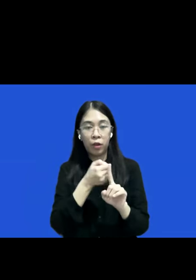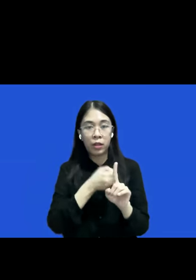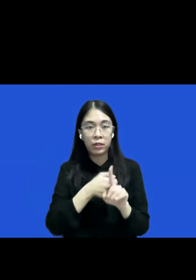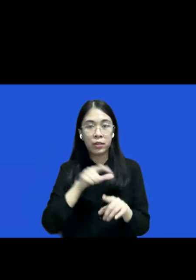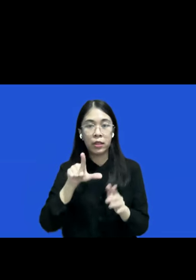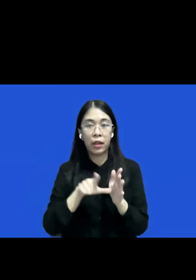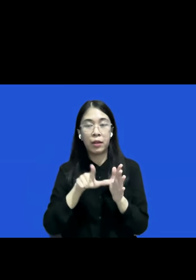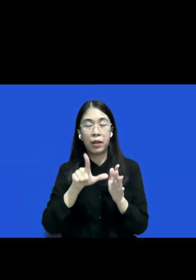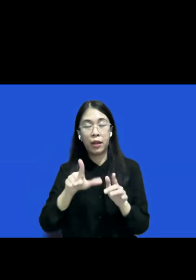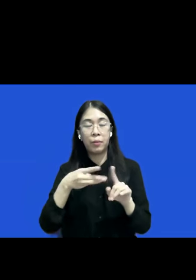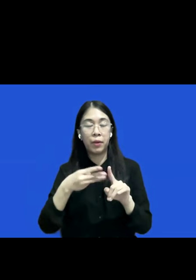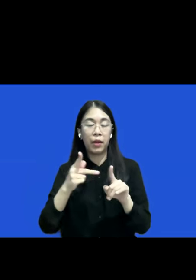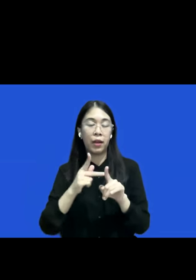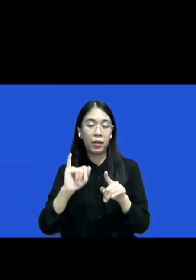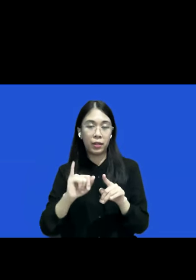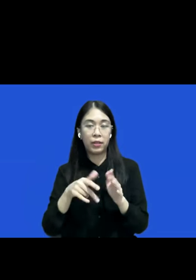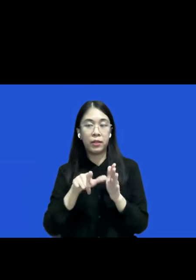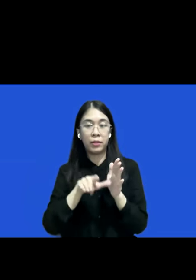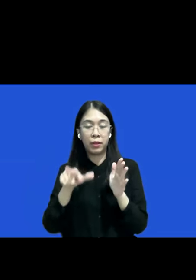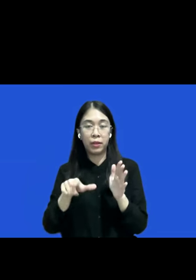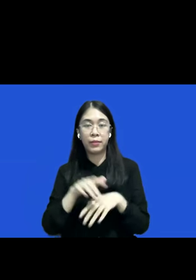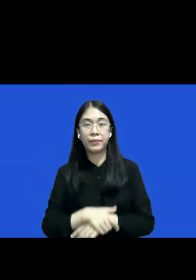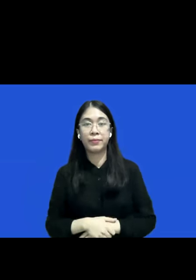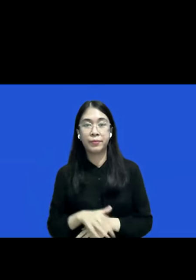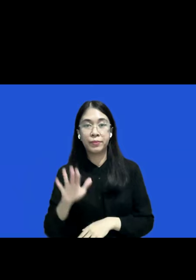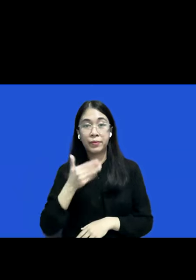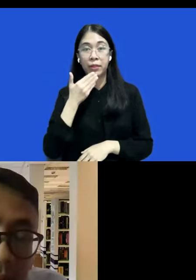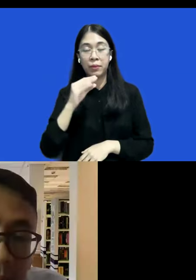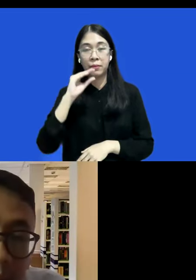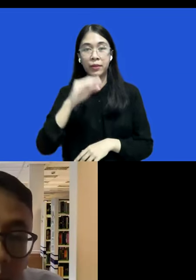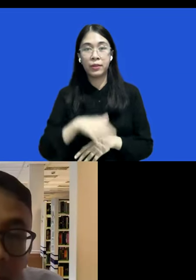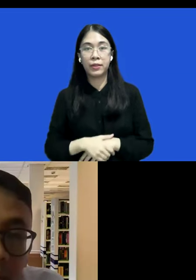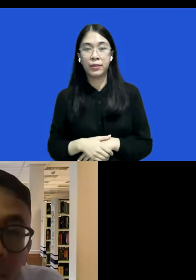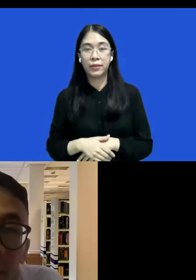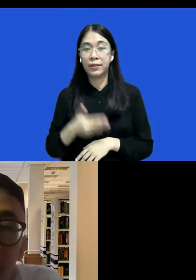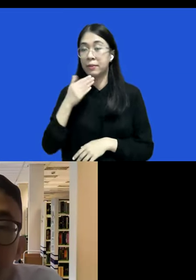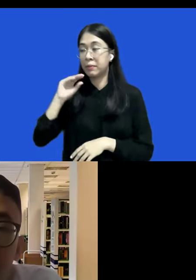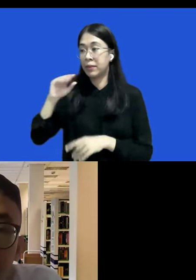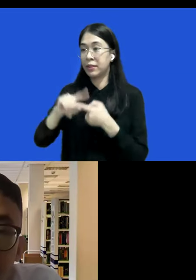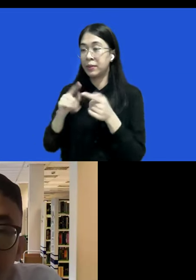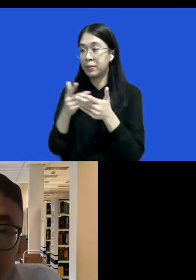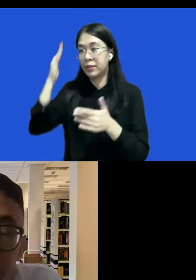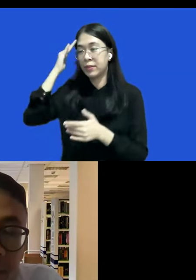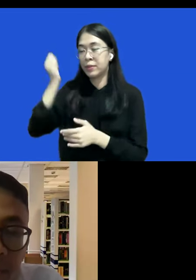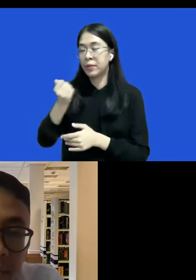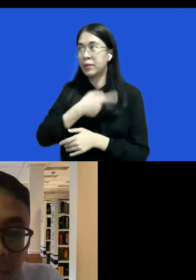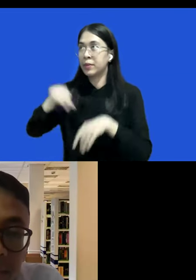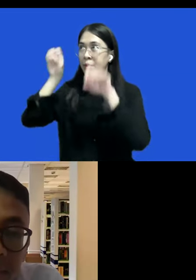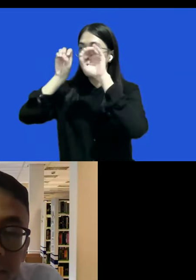YLBHI. Pagi, Bang Arief. Selamat pagi teman-teman semuanya. Assalamualaikum warahmatullahi wabarakatuh.